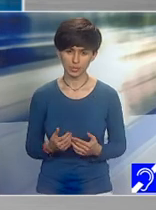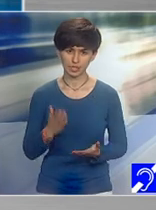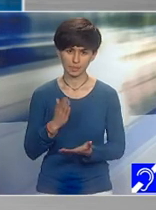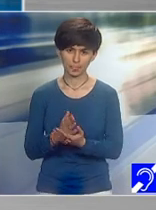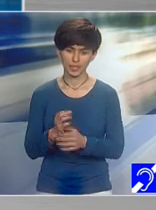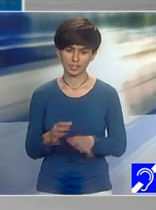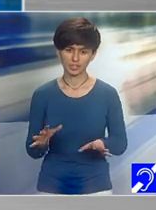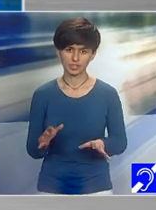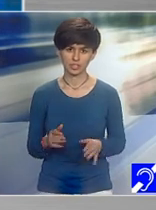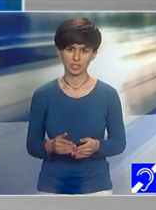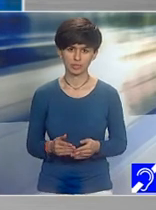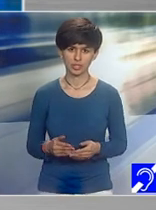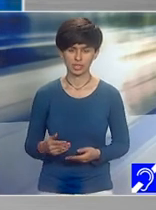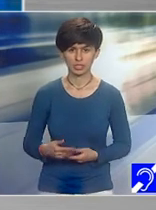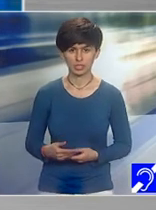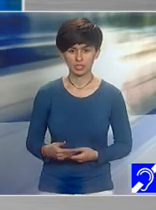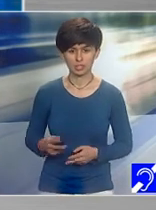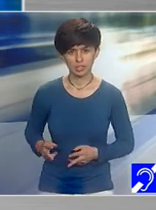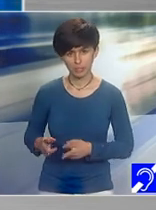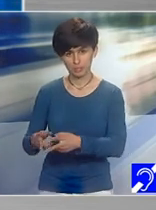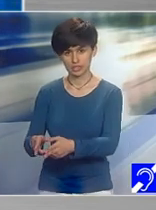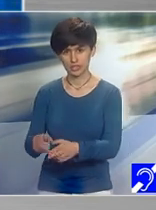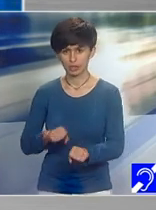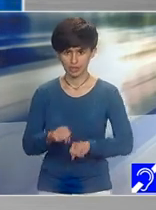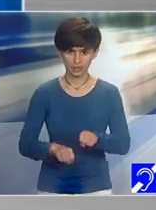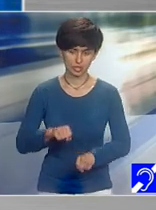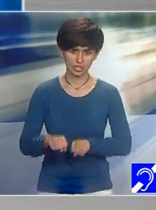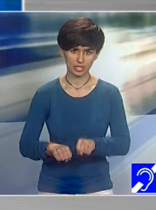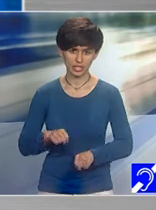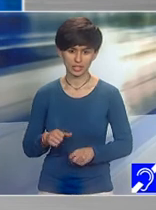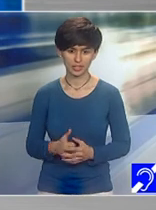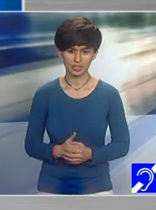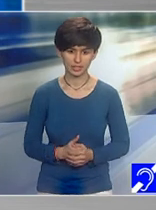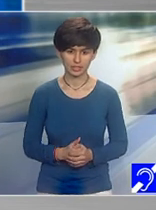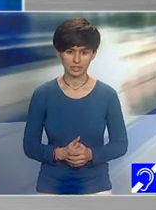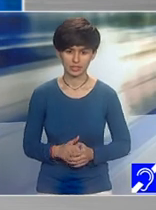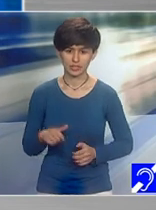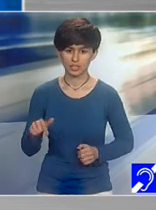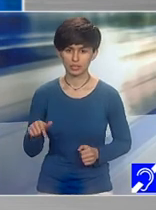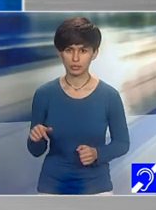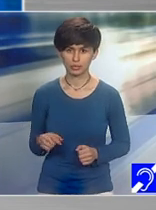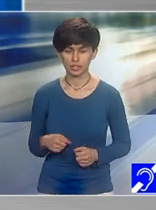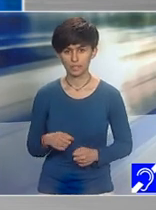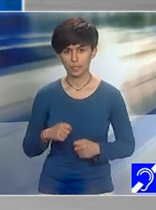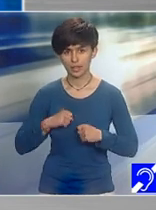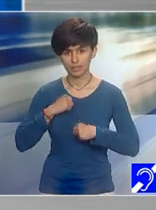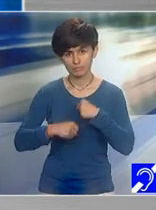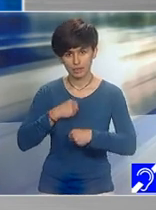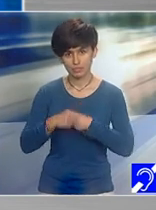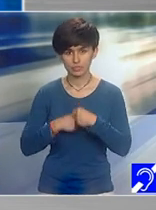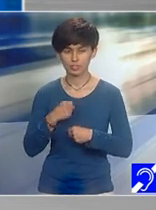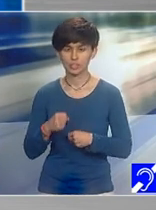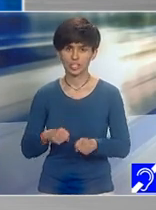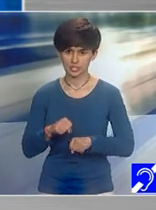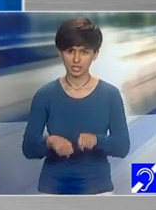terminarea dării în folosință a pistei de biciclete, a sistemului de bike sharing, care în acest moment funcționează cam la 70-80%, un